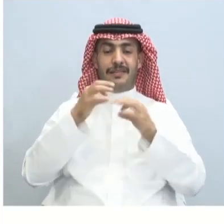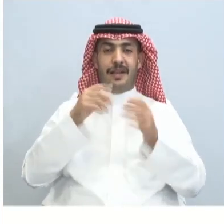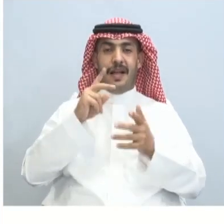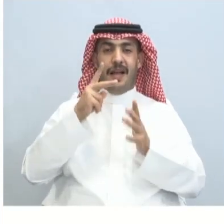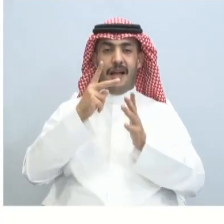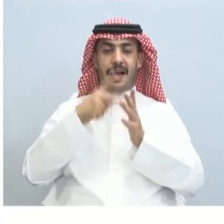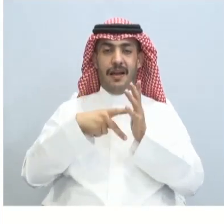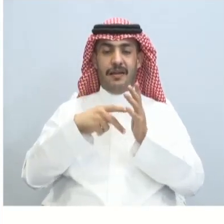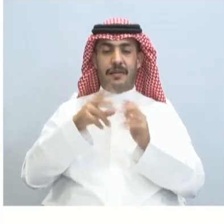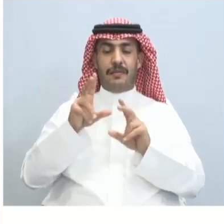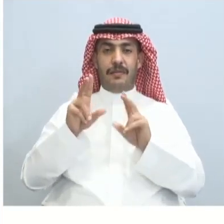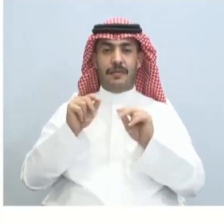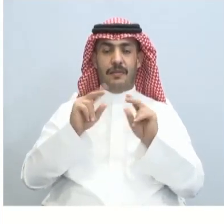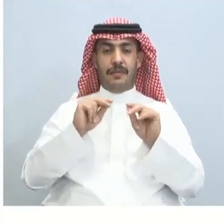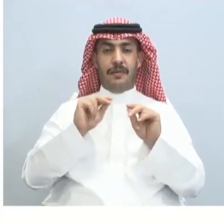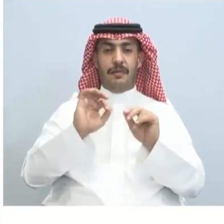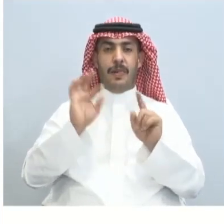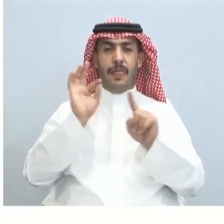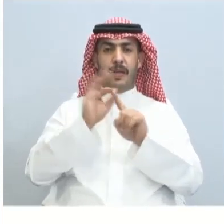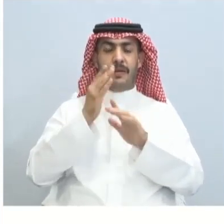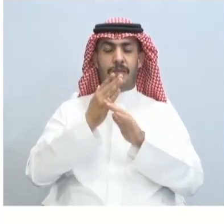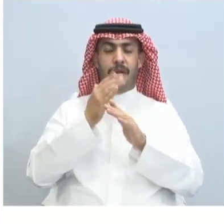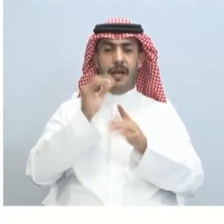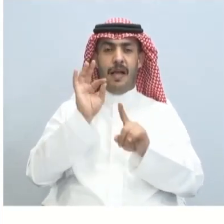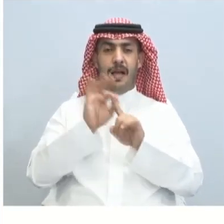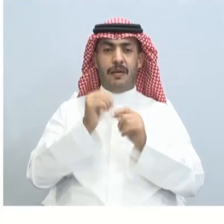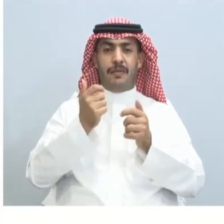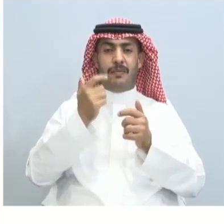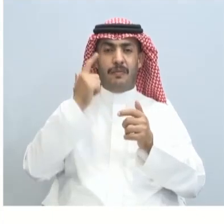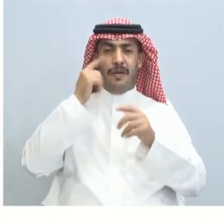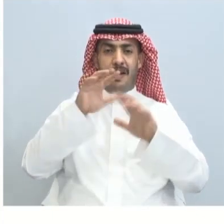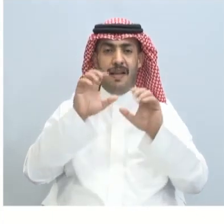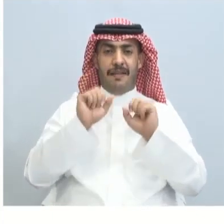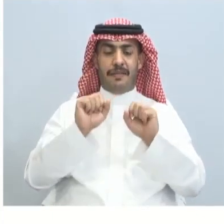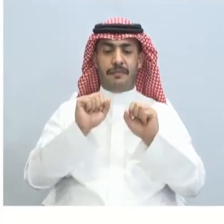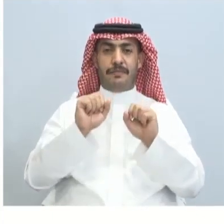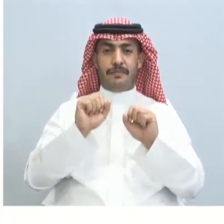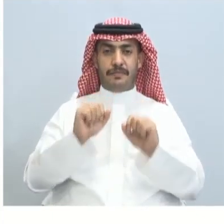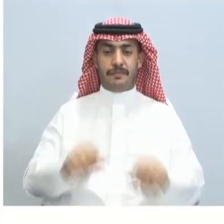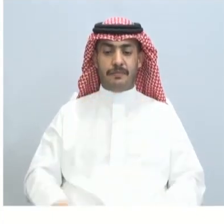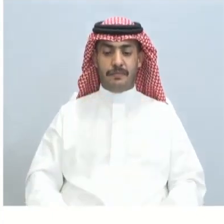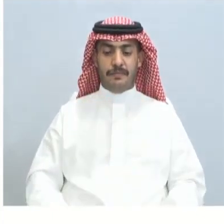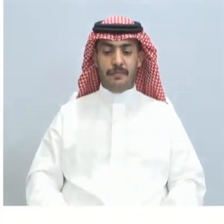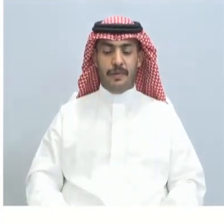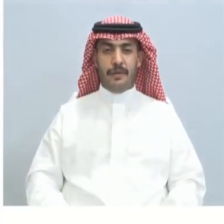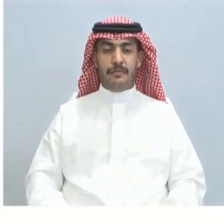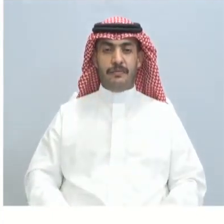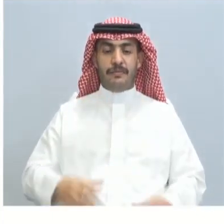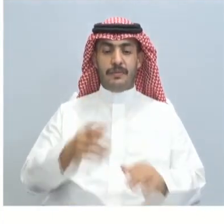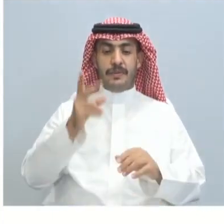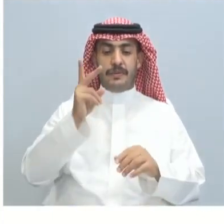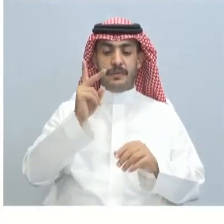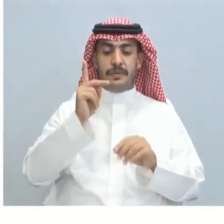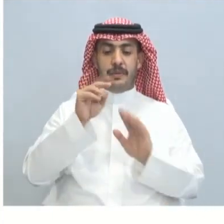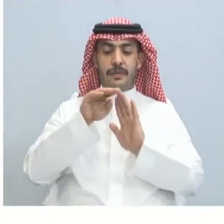قرارات مثلا قد يكون الهدف في المسرح العام وبالتالي يصدر قرار ليكون مرتكزا نظاميا لممارسه